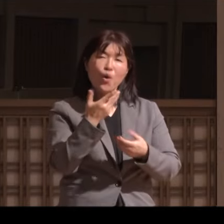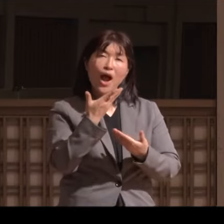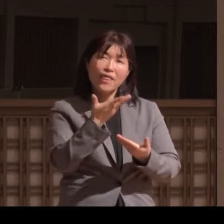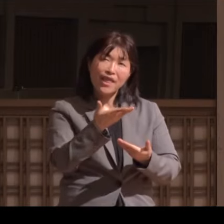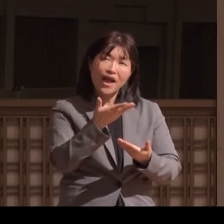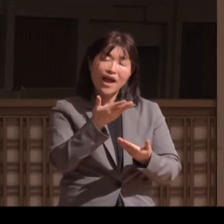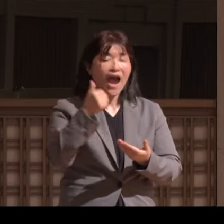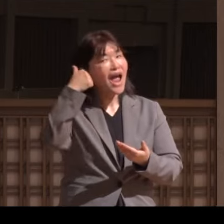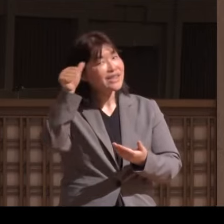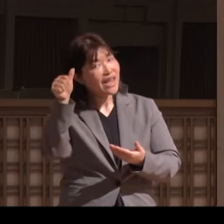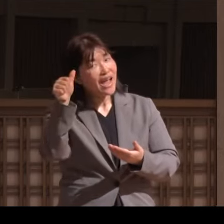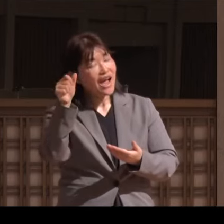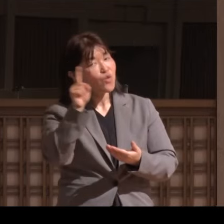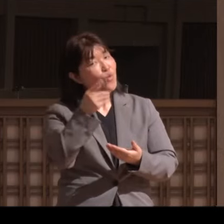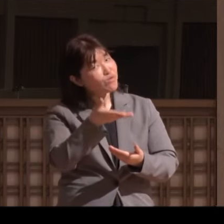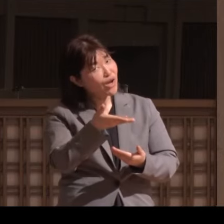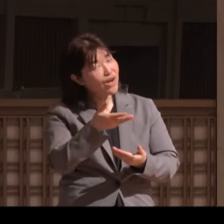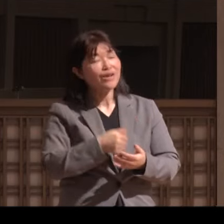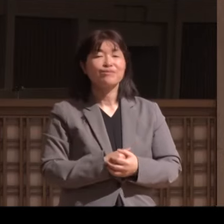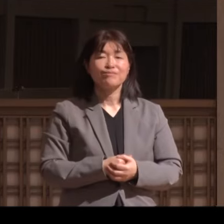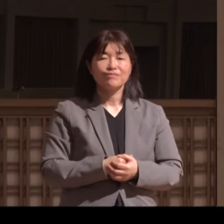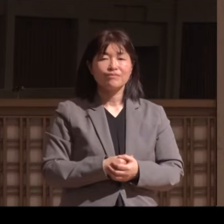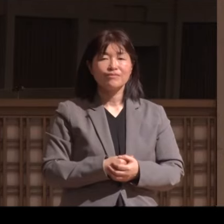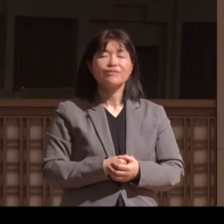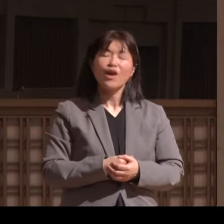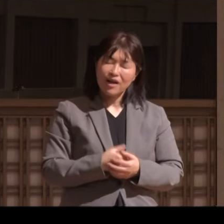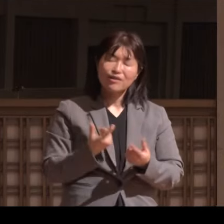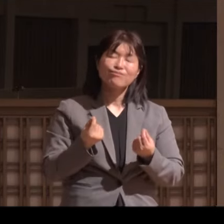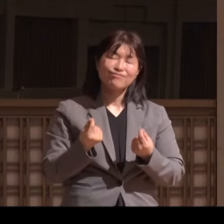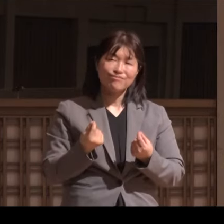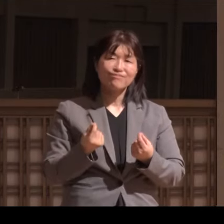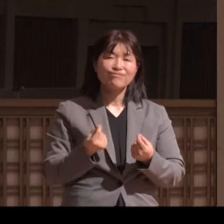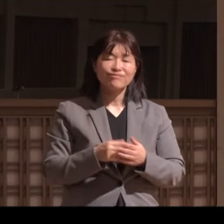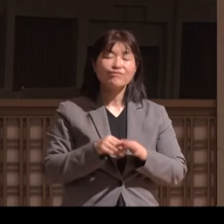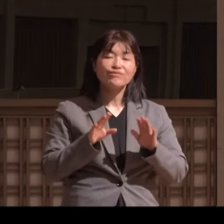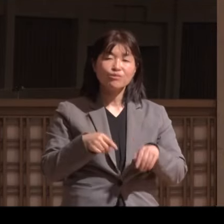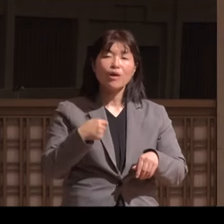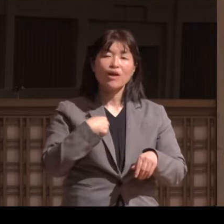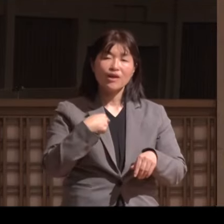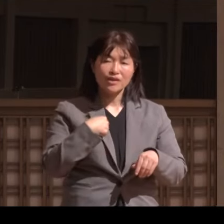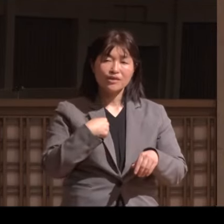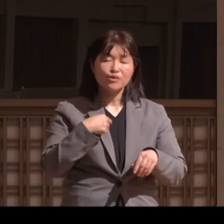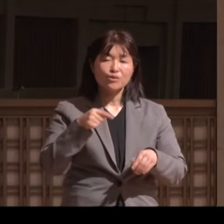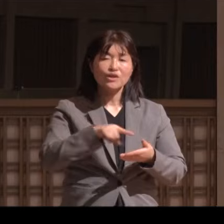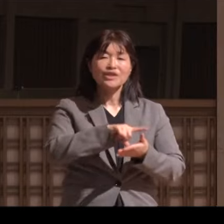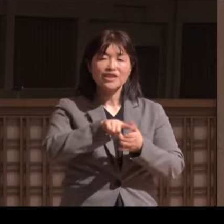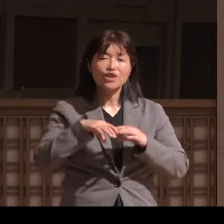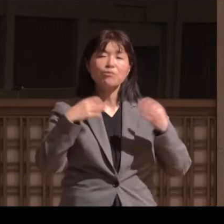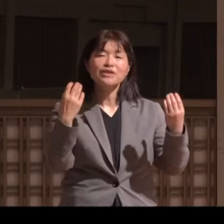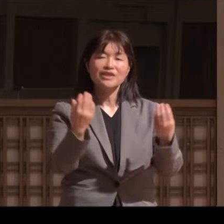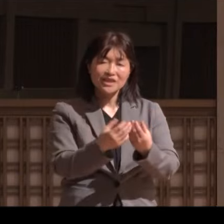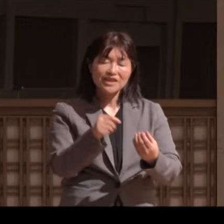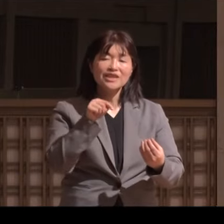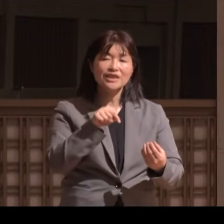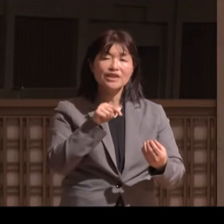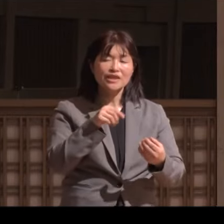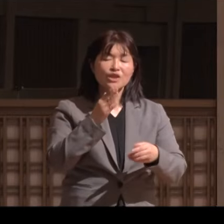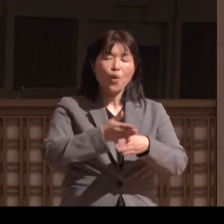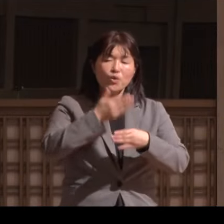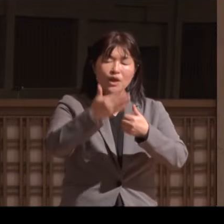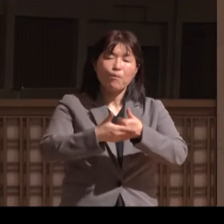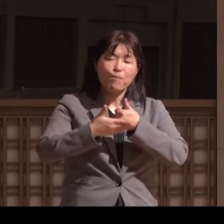なっていうななんかアイデアとかいただけるとお願いしますあそうですねあの今私自身もこの地域コミュニティすごくあのお